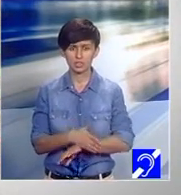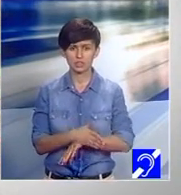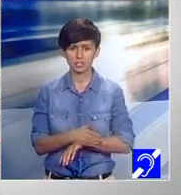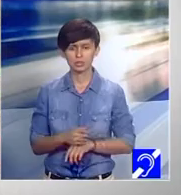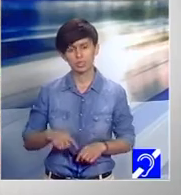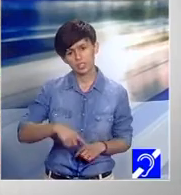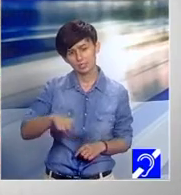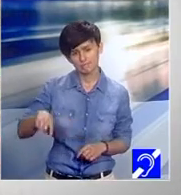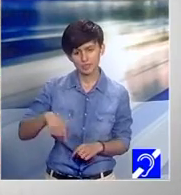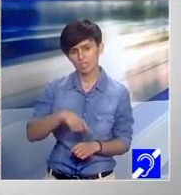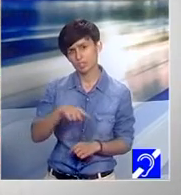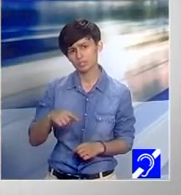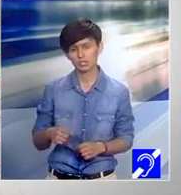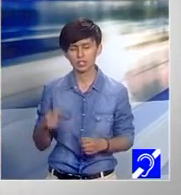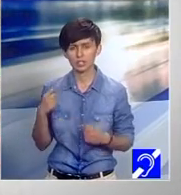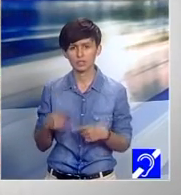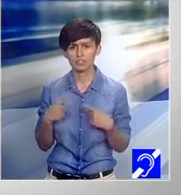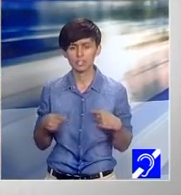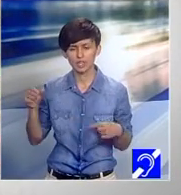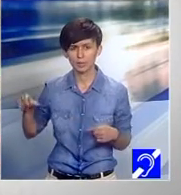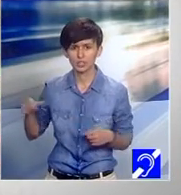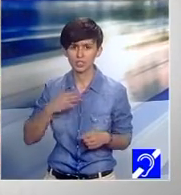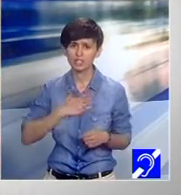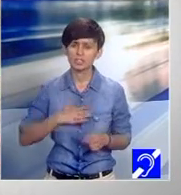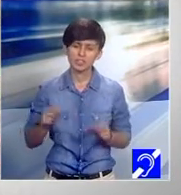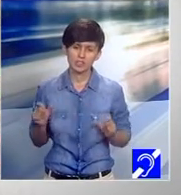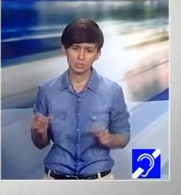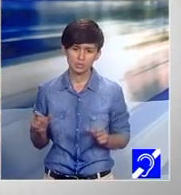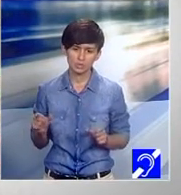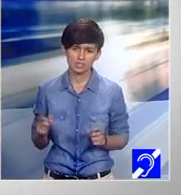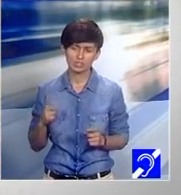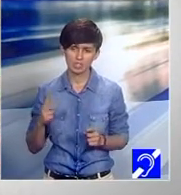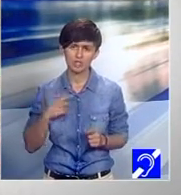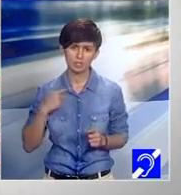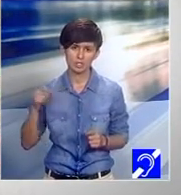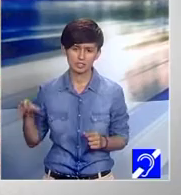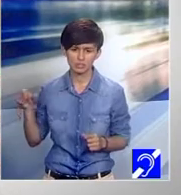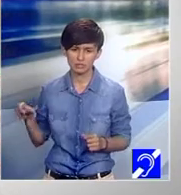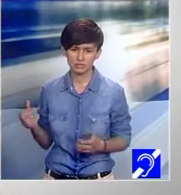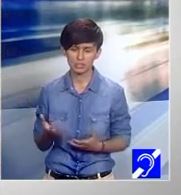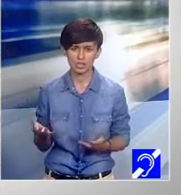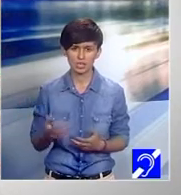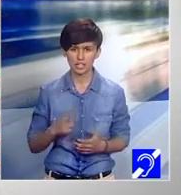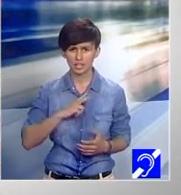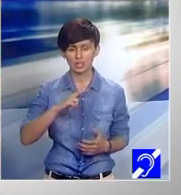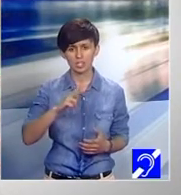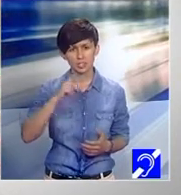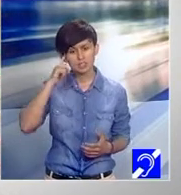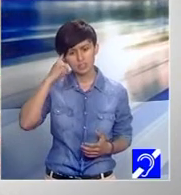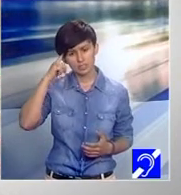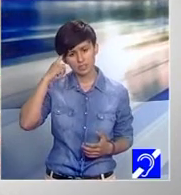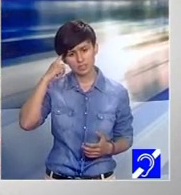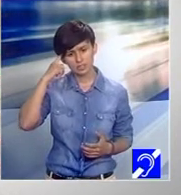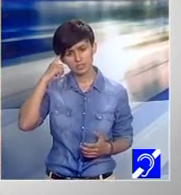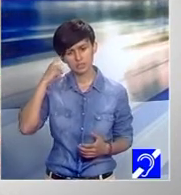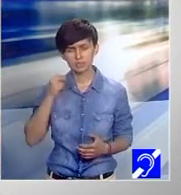Fiecare încearcă să-și păzească pielea, dar mai sunt așa persoane care riscă gândindu-se până la